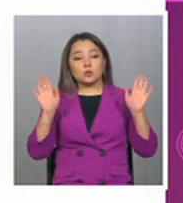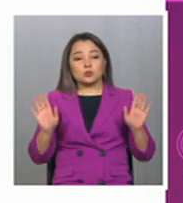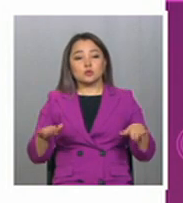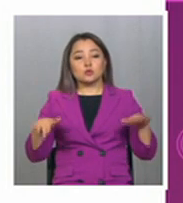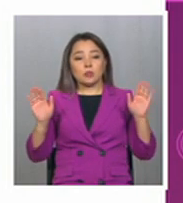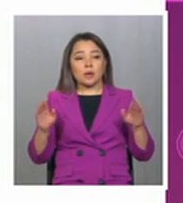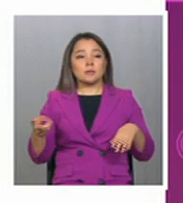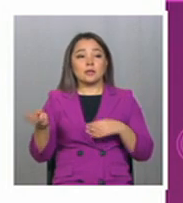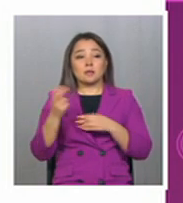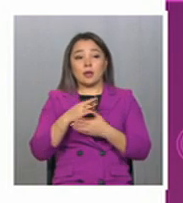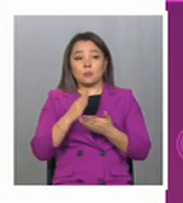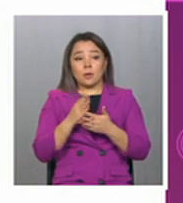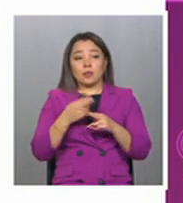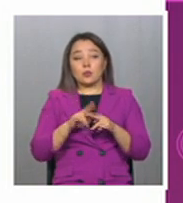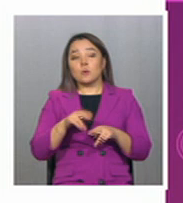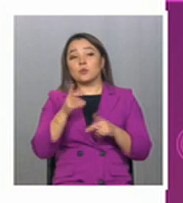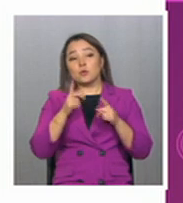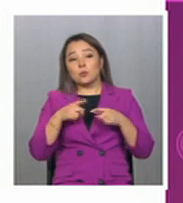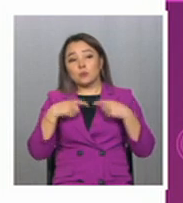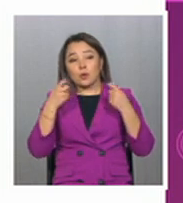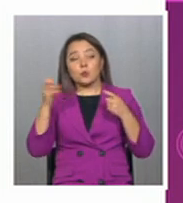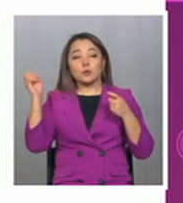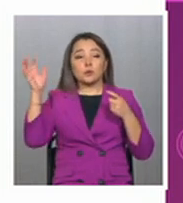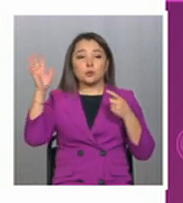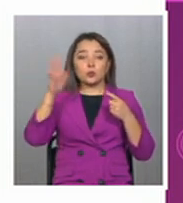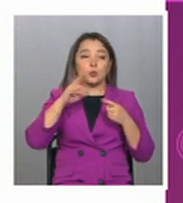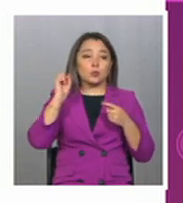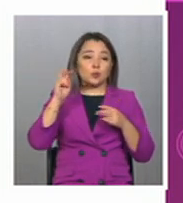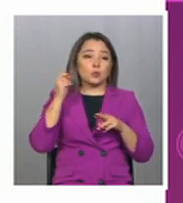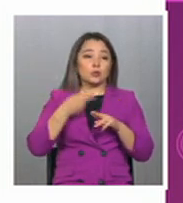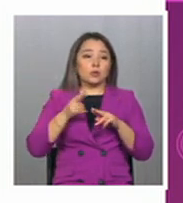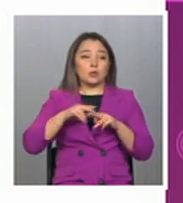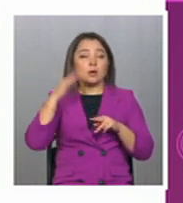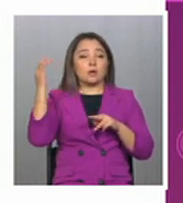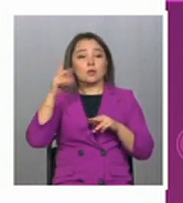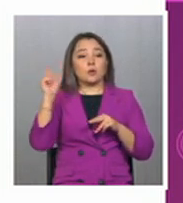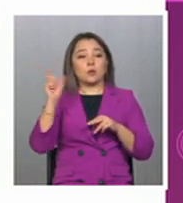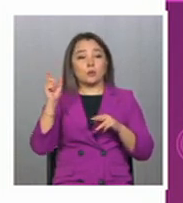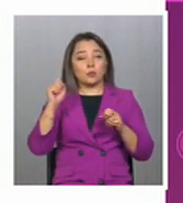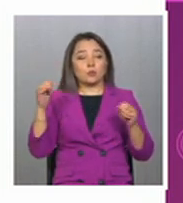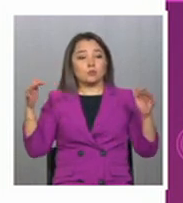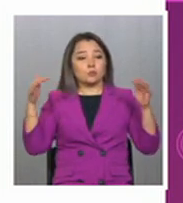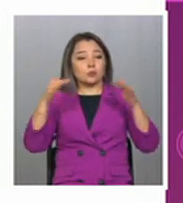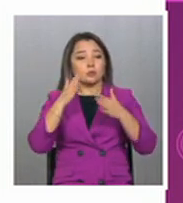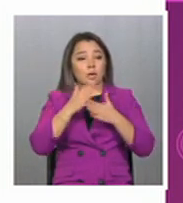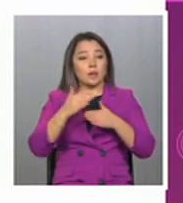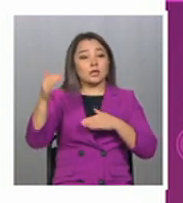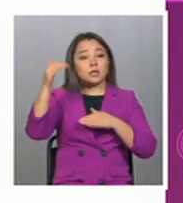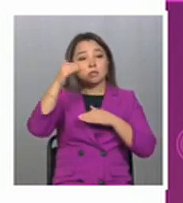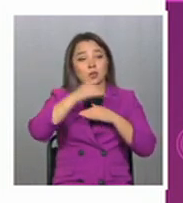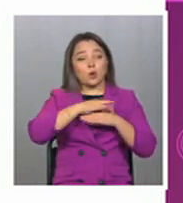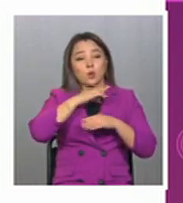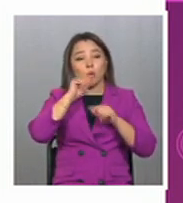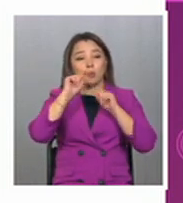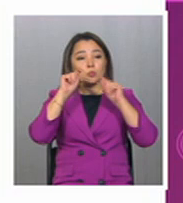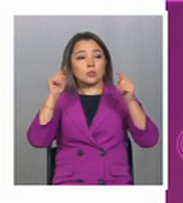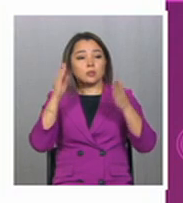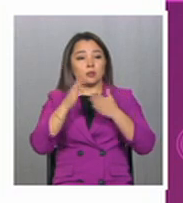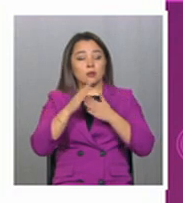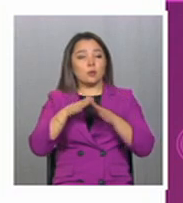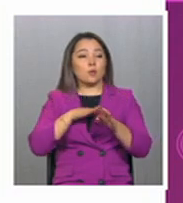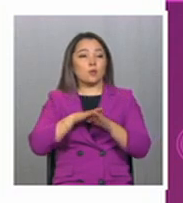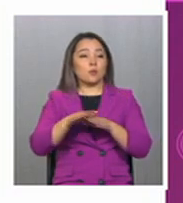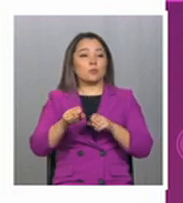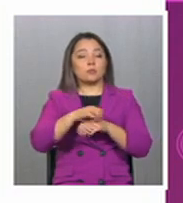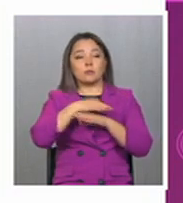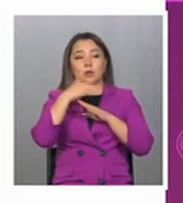келеді. Күлімсіреп күн күндіз, көк аспанды шолады, кешке қарай көп жұлдыз, кеудесіне